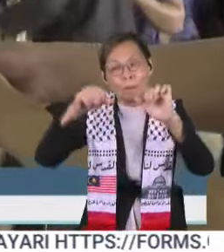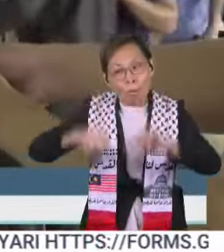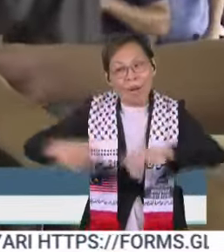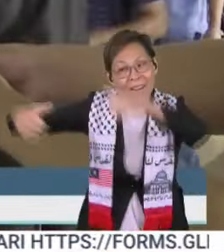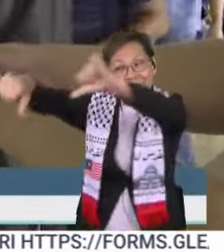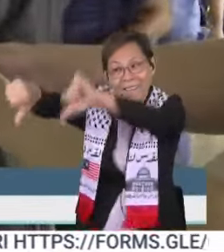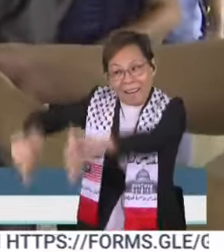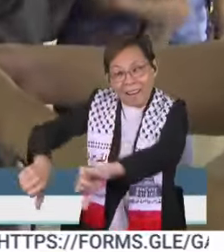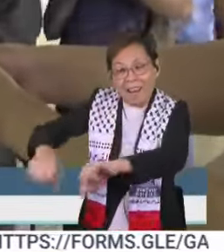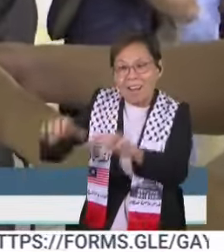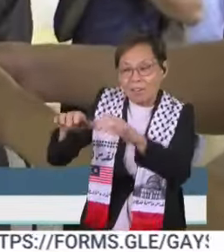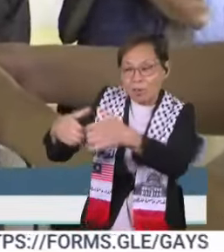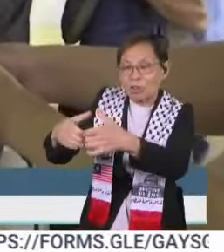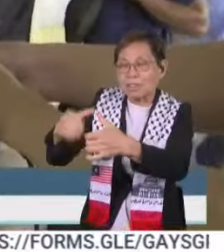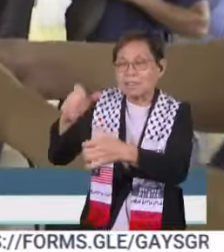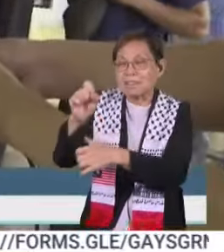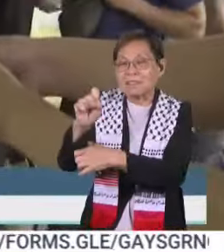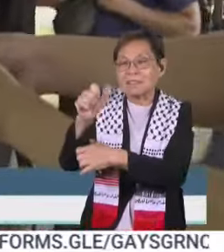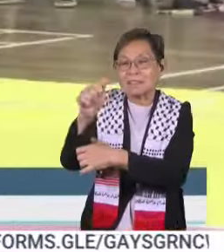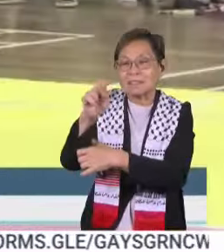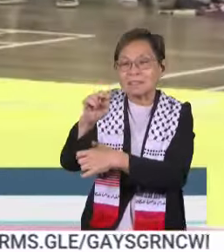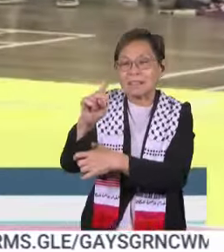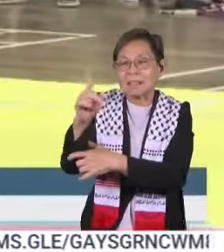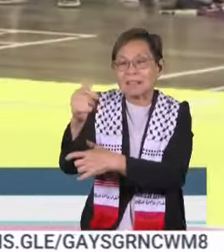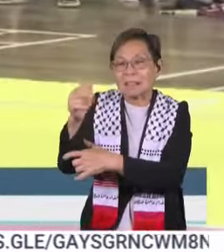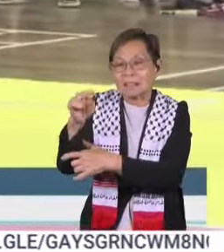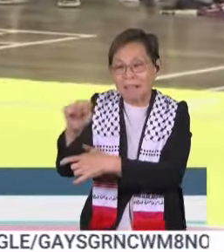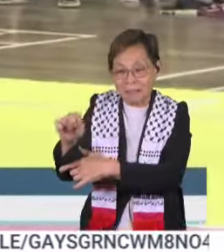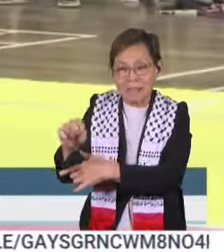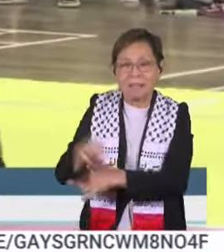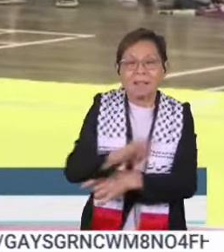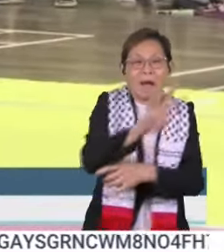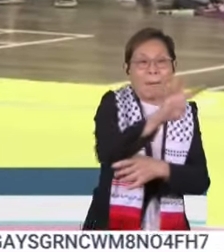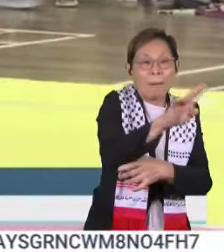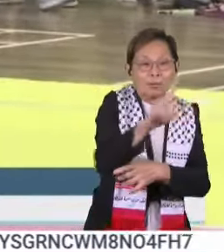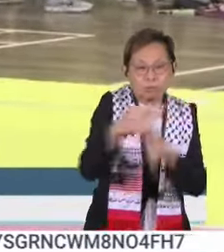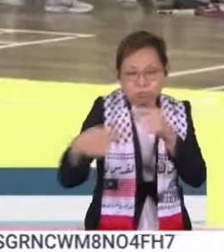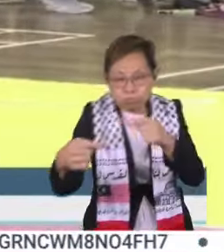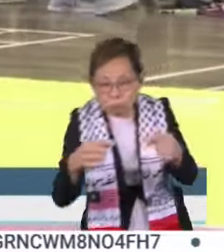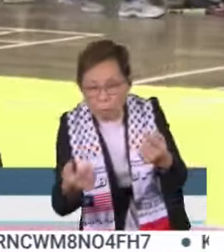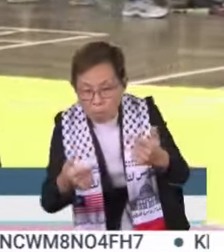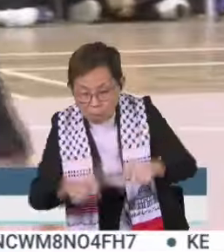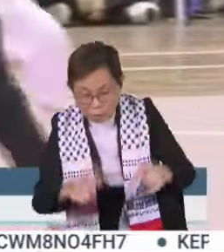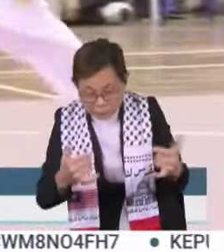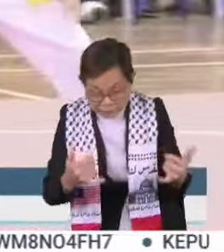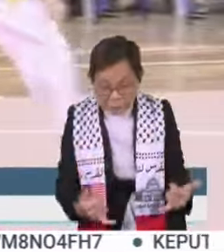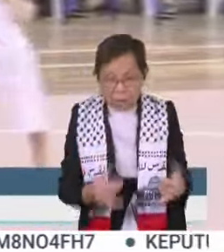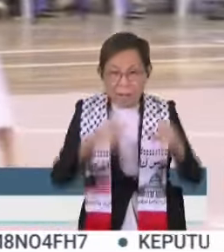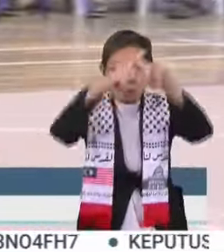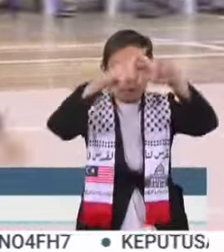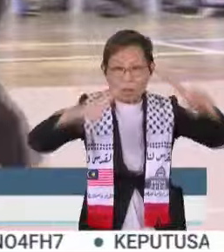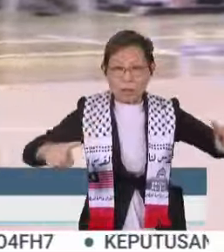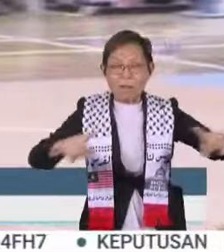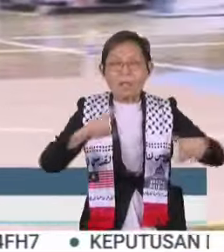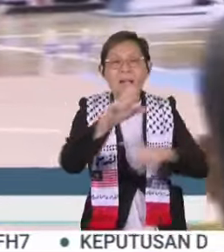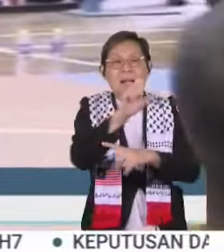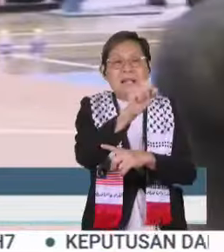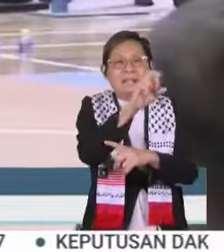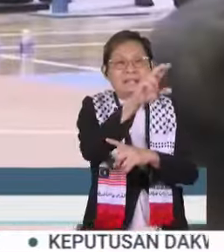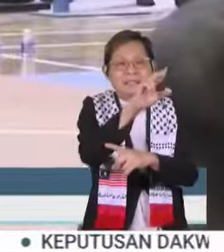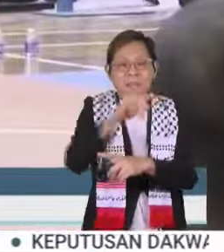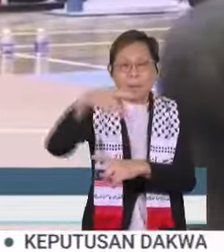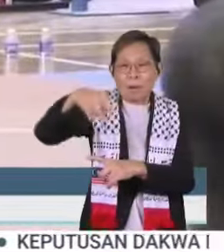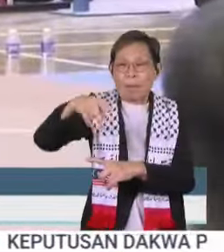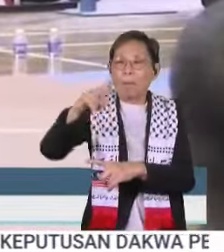dari kontizen sedakan sebanyak 41 perlawanan berlangsung hari ini di dewan serri putatan yang